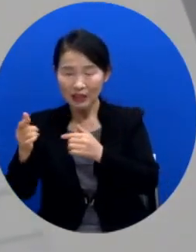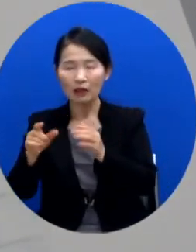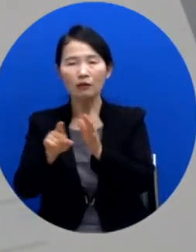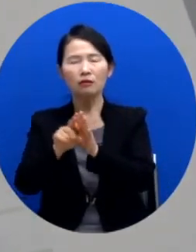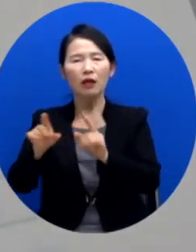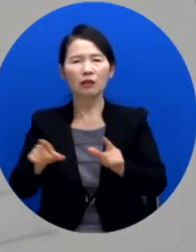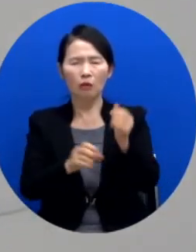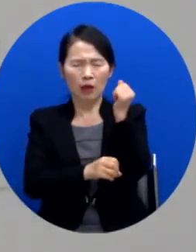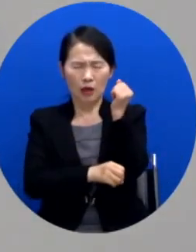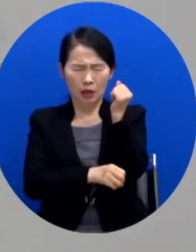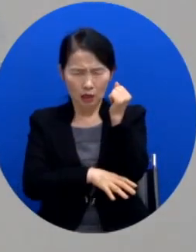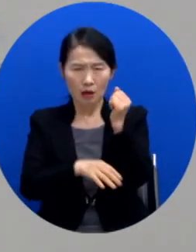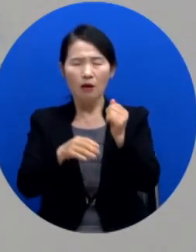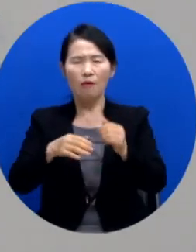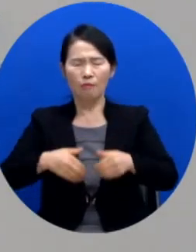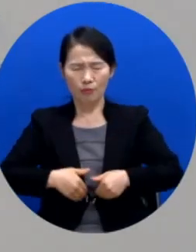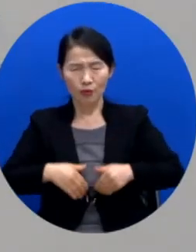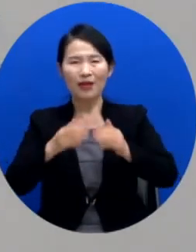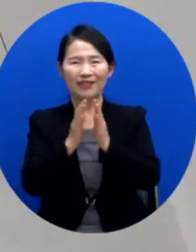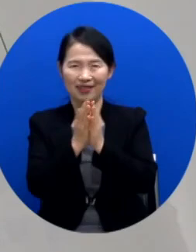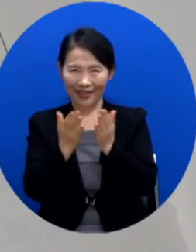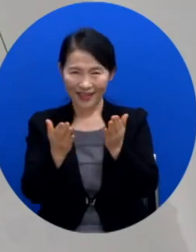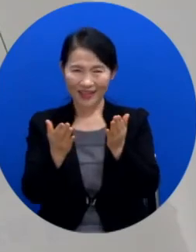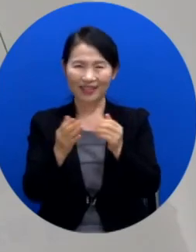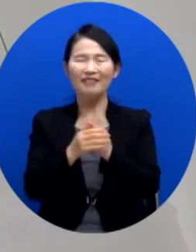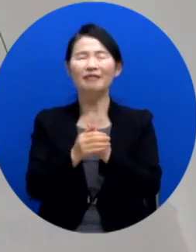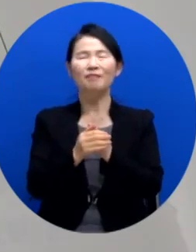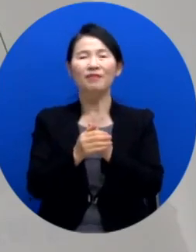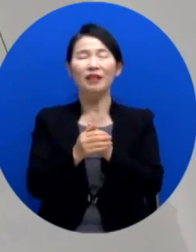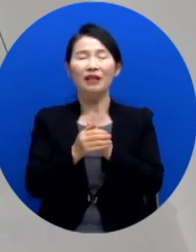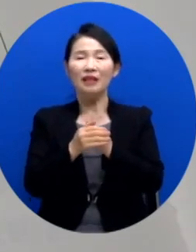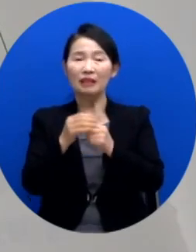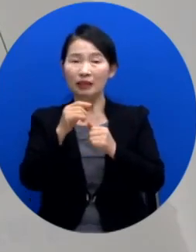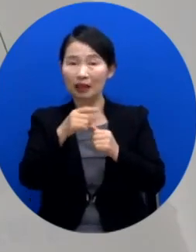말하며 책을 통해 레위기의